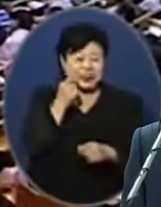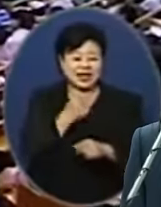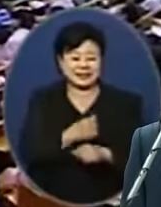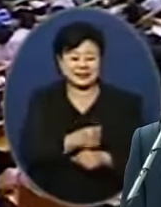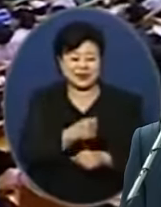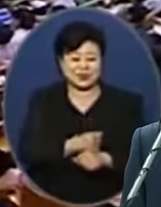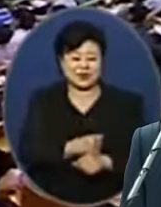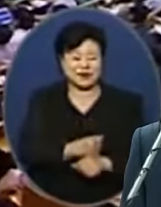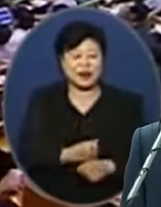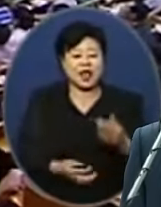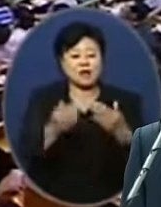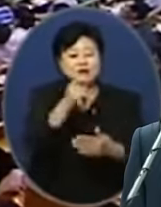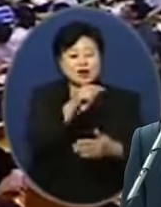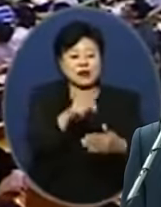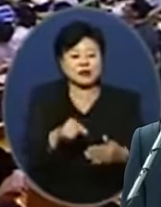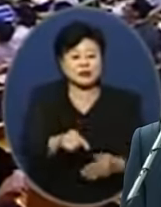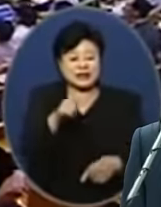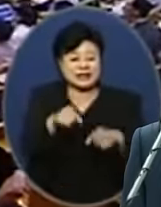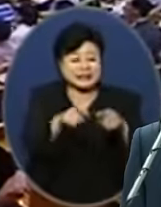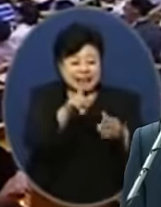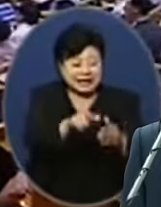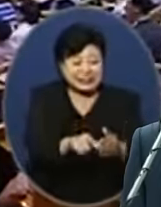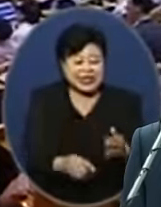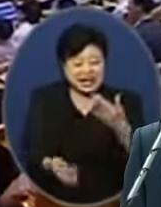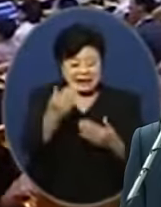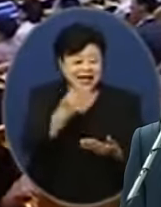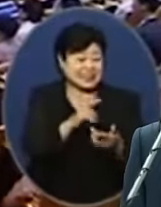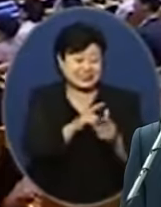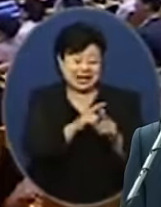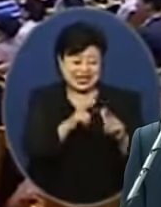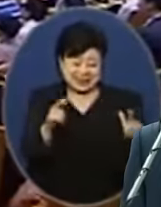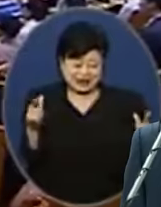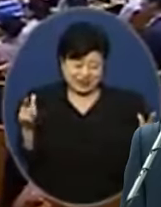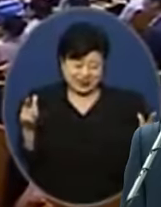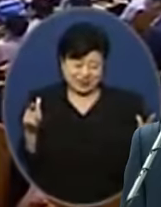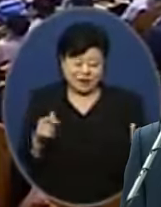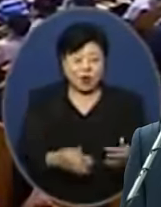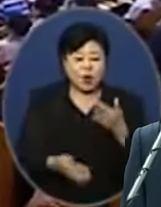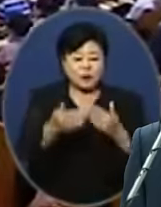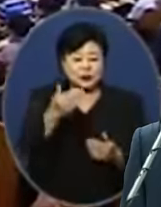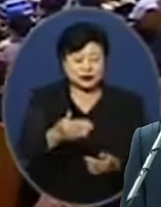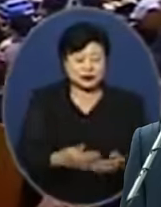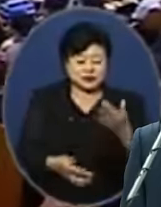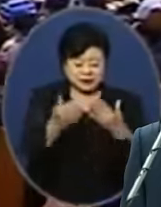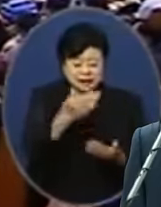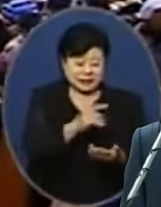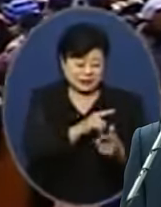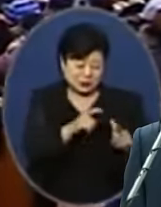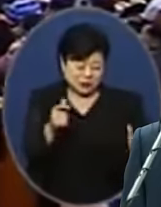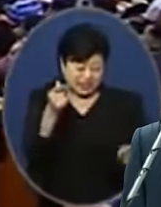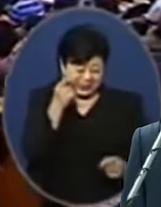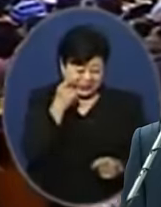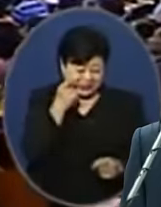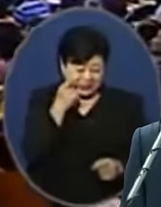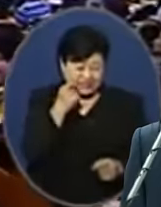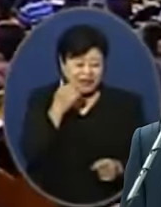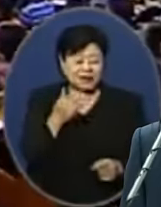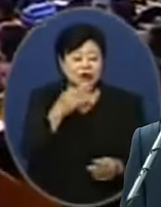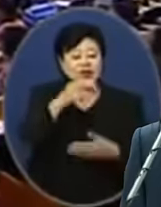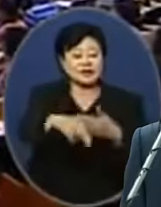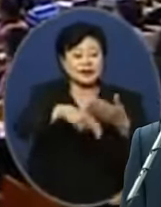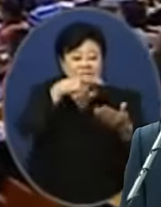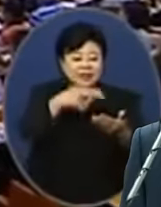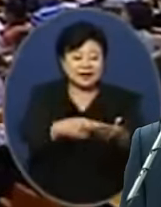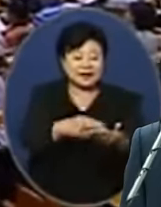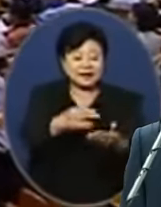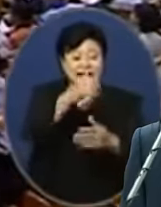침몰하지 못할 것이며 내가 불 가운데로 지날 때 타지도 아니할 것이요 불꽃이 너를 사라지도 못하리니